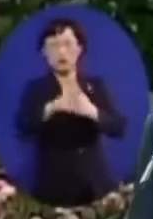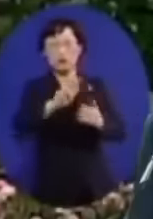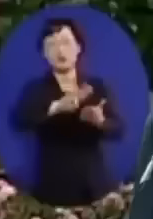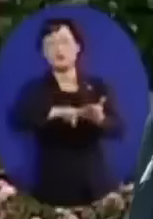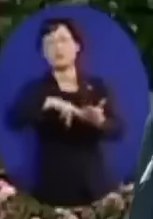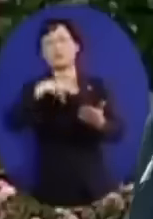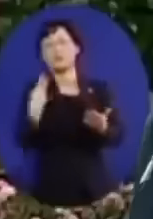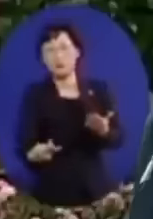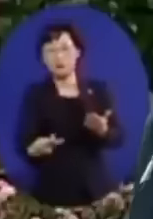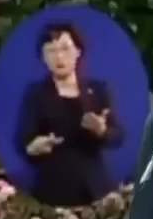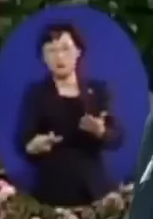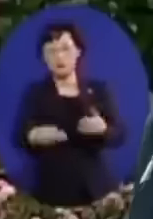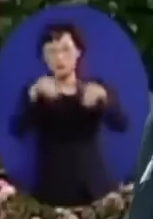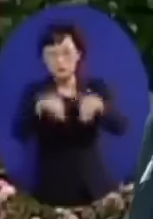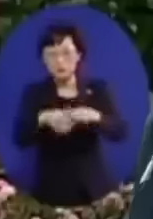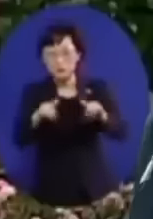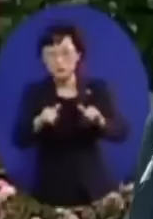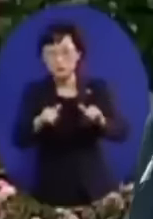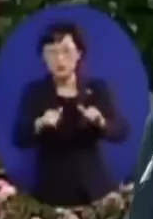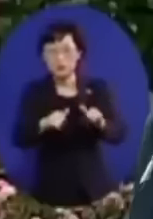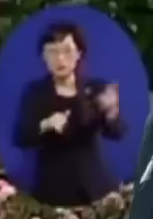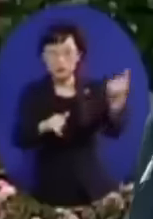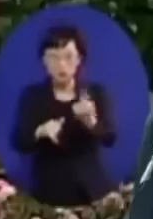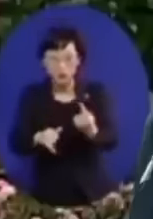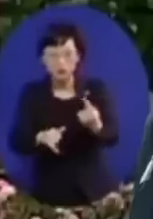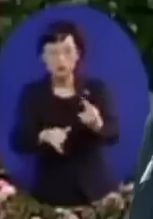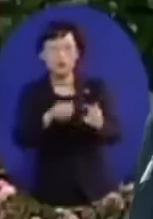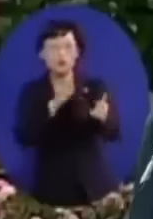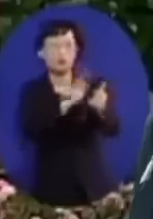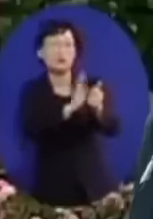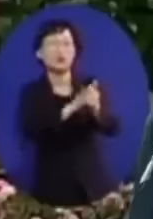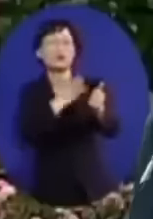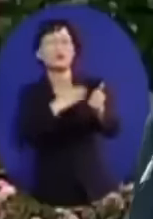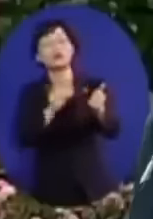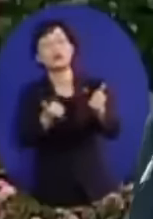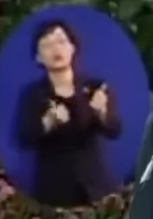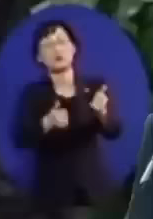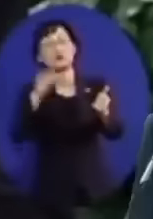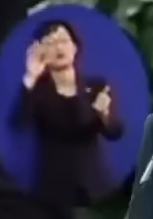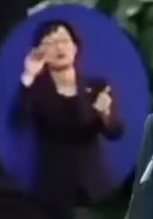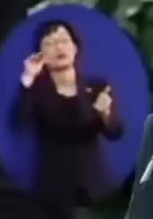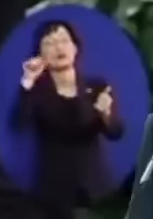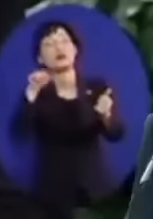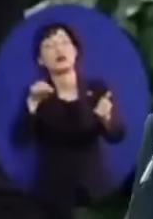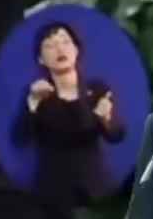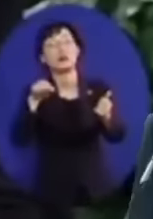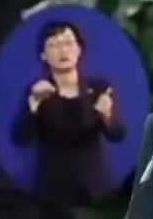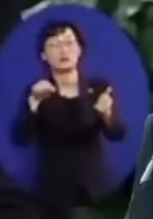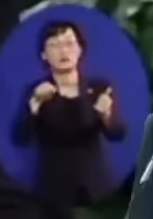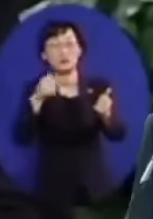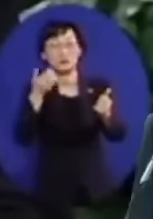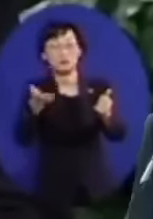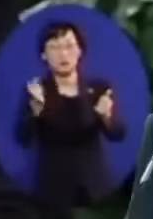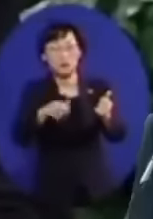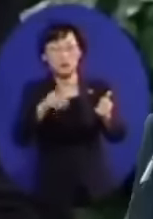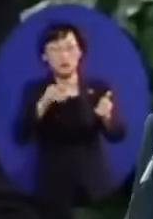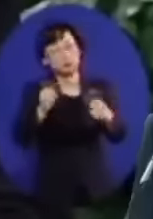그 보좌관을 보고 이제 나 죽네. 잘 있게. 그런데 안 죽어요.